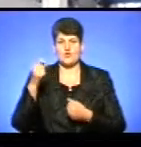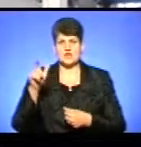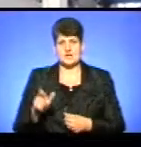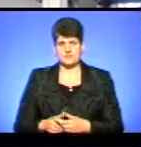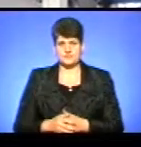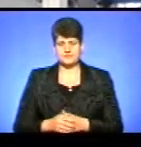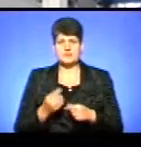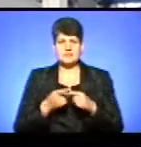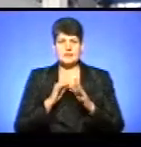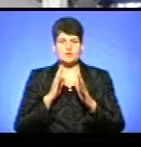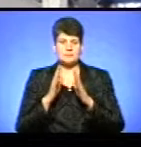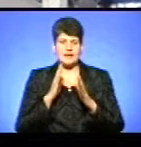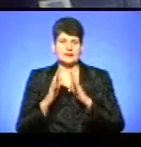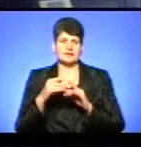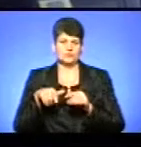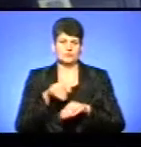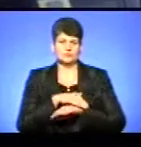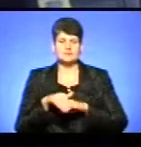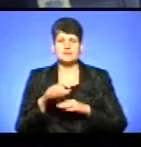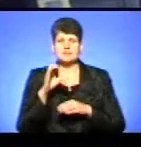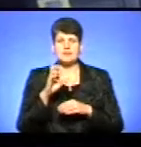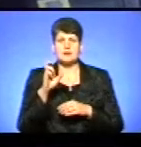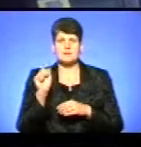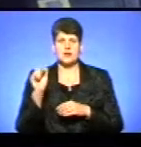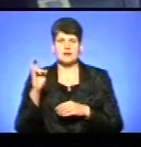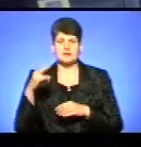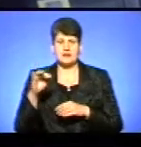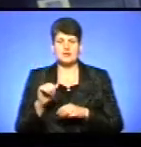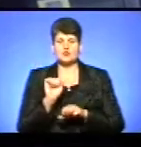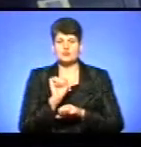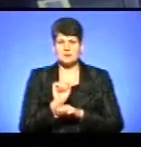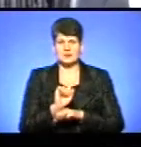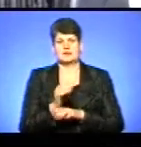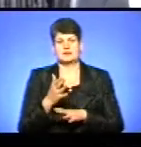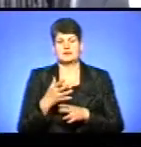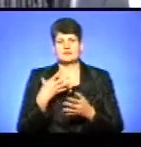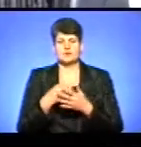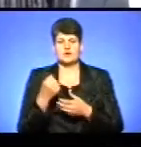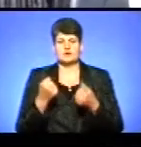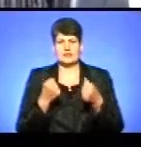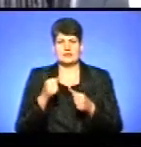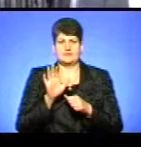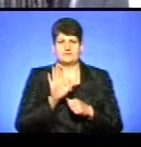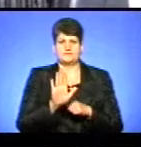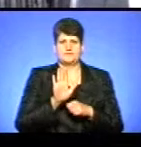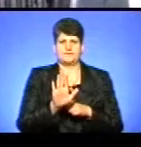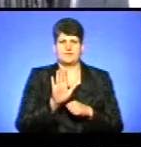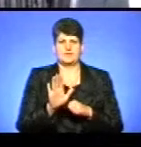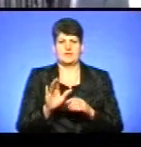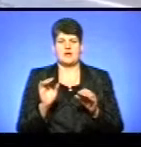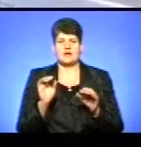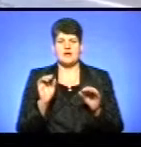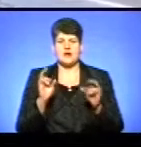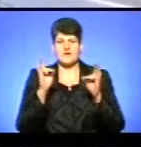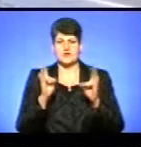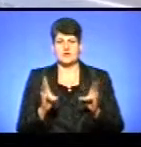Це проспект Степана Бандери у Тернополі. Водії зупинили свої автівки по обидві сторони дороги з увімкненими сигналами аварійної зупинки,